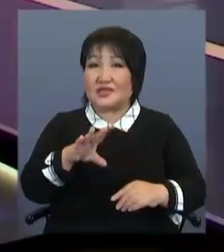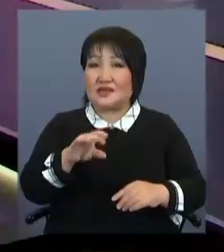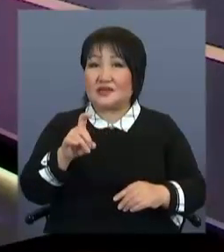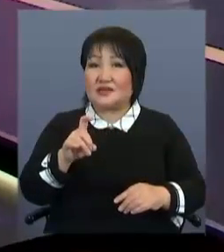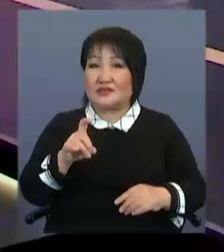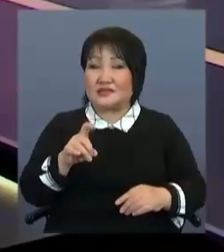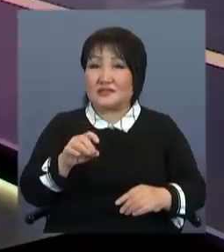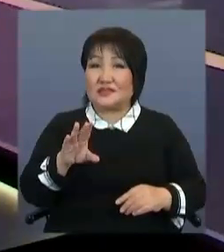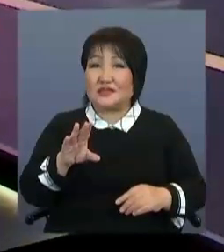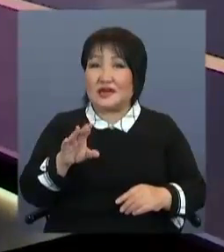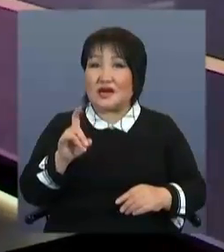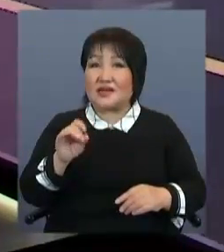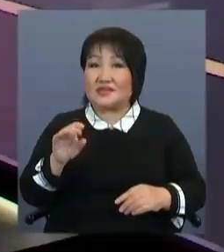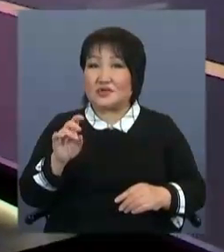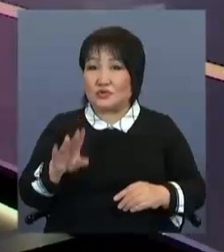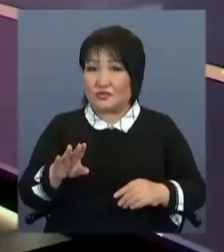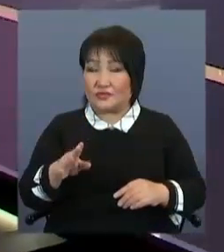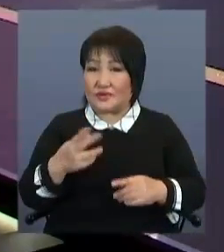ерекше азамат.